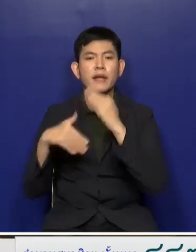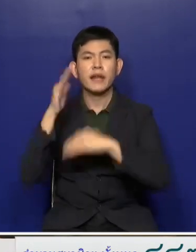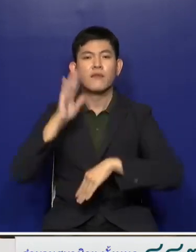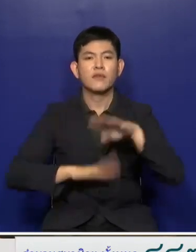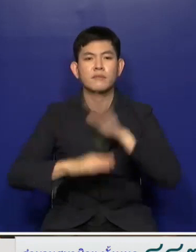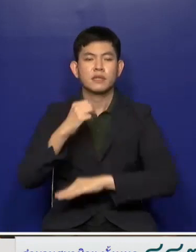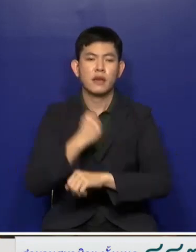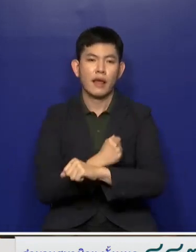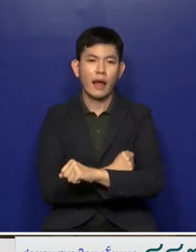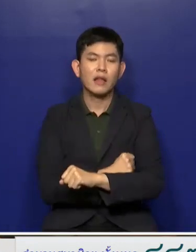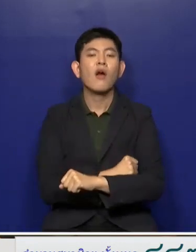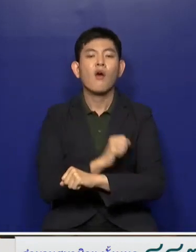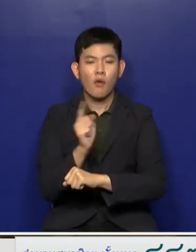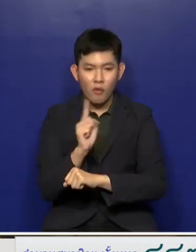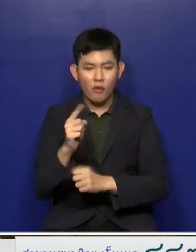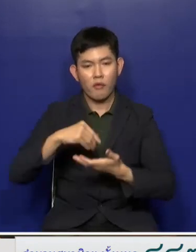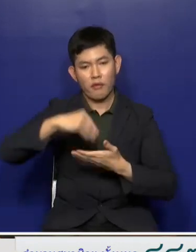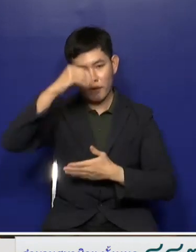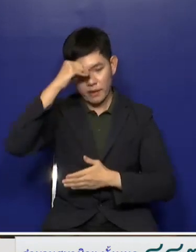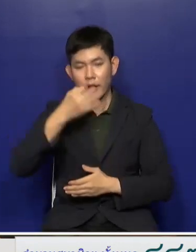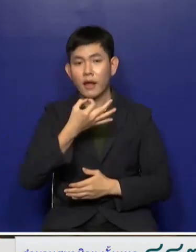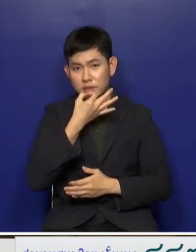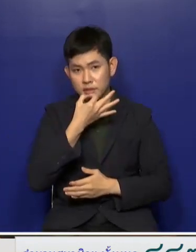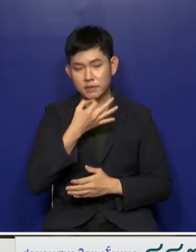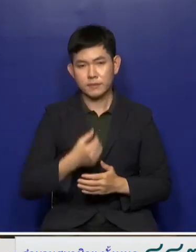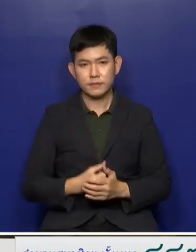านอาชีวศึกษานะครับ